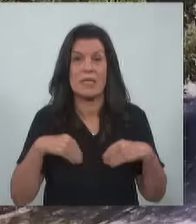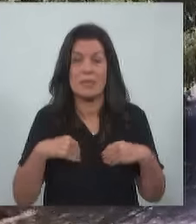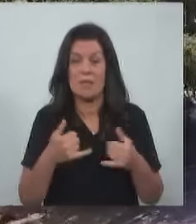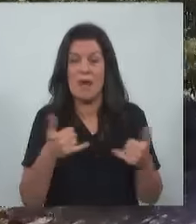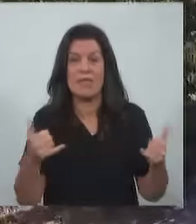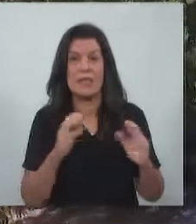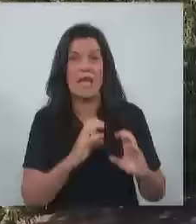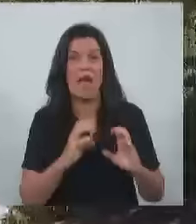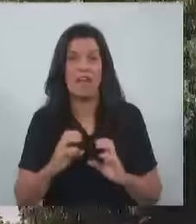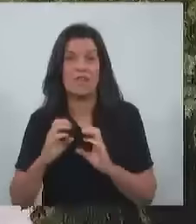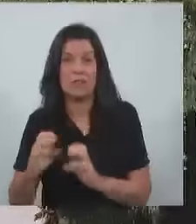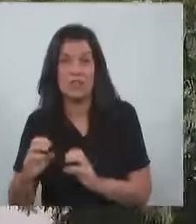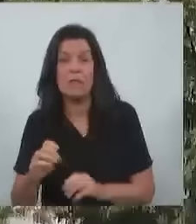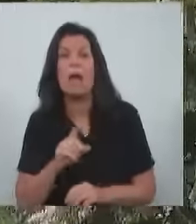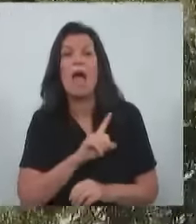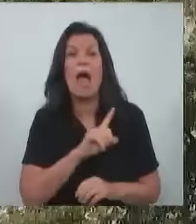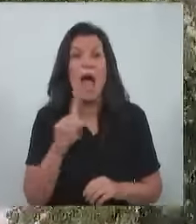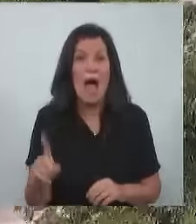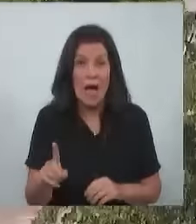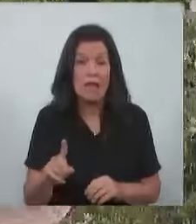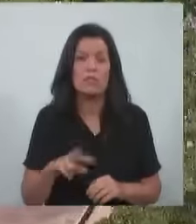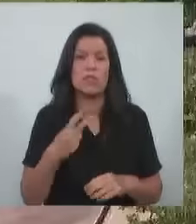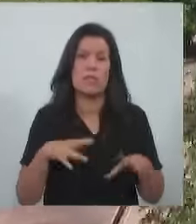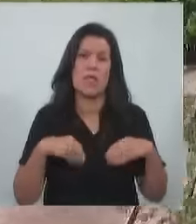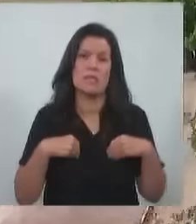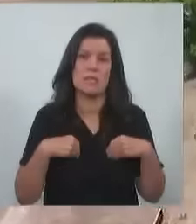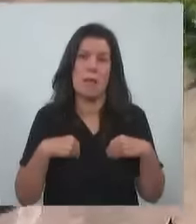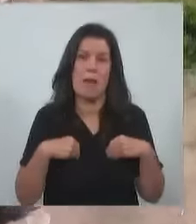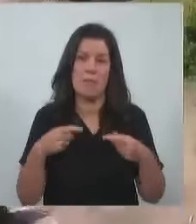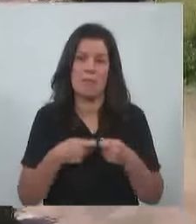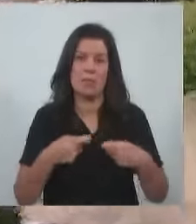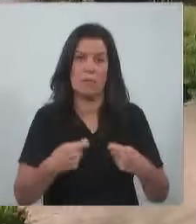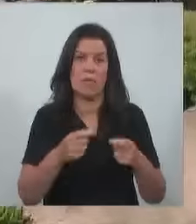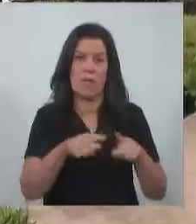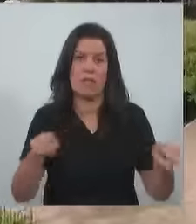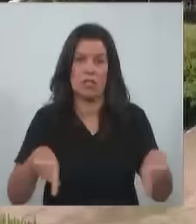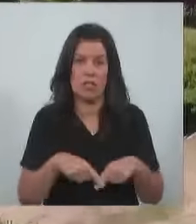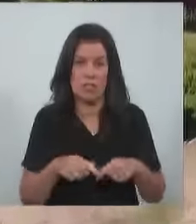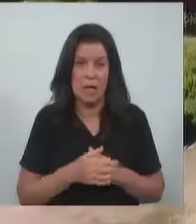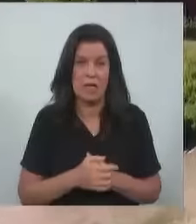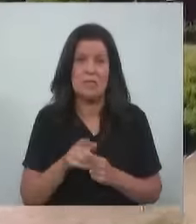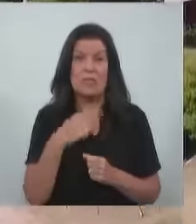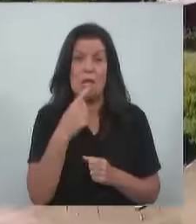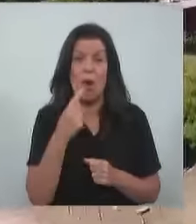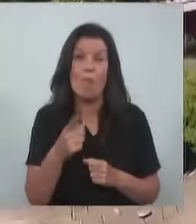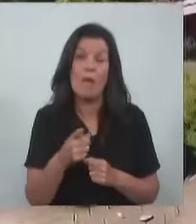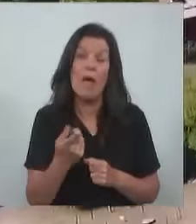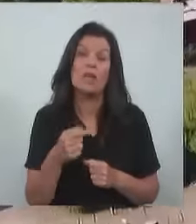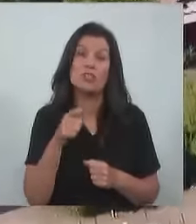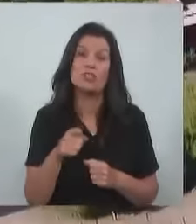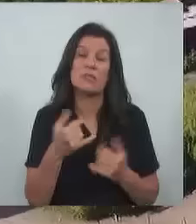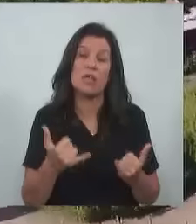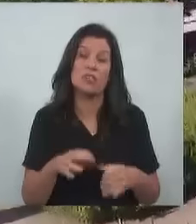וביוב בשטח שנועד לשכונה העתידית. המשמעות, אכלוס הבתים עלול להיתקע לשנים. לאותו